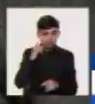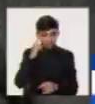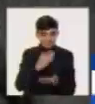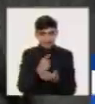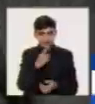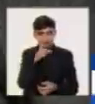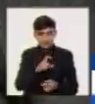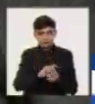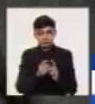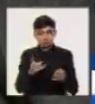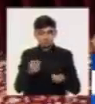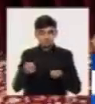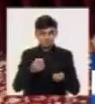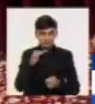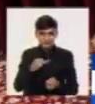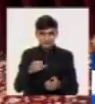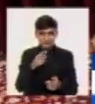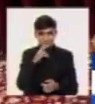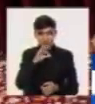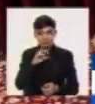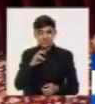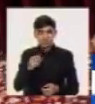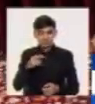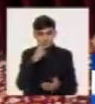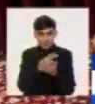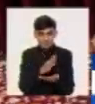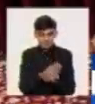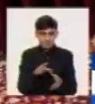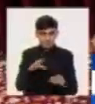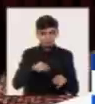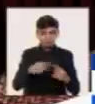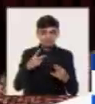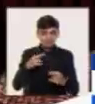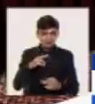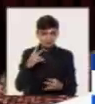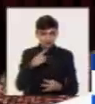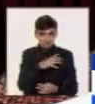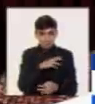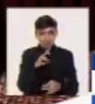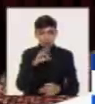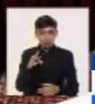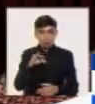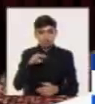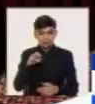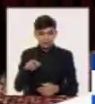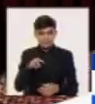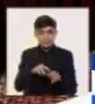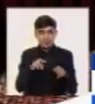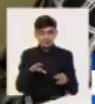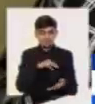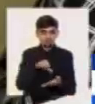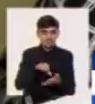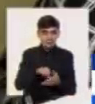үшін конституцияда көрсетілген барлық саяси институттарды жандандыруды ұсынып отыр. Нұр Отан партиясының атынан үміткер ретінде ұсынылған